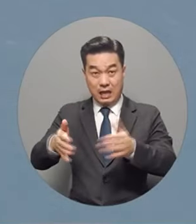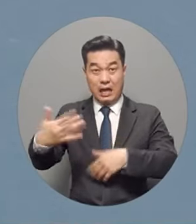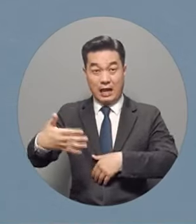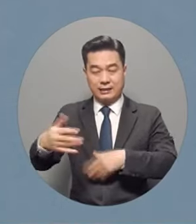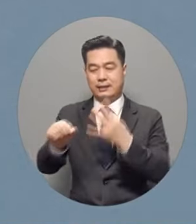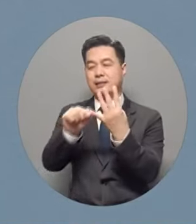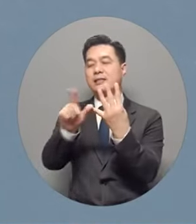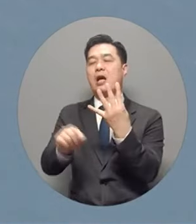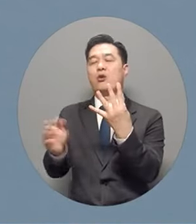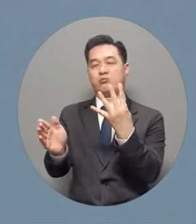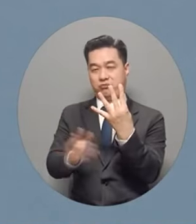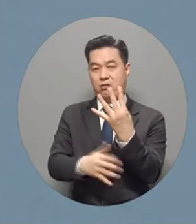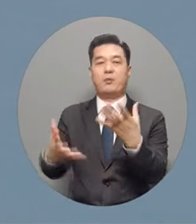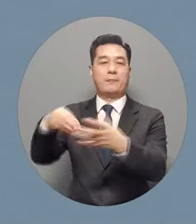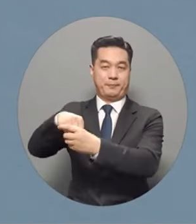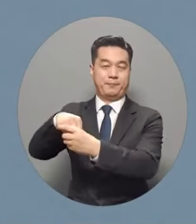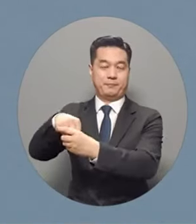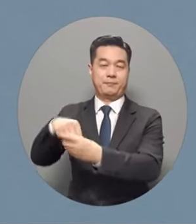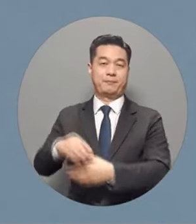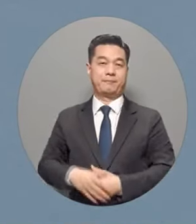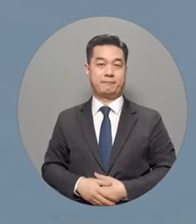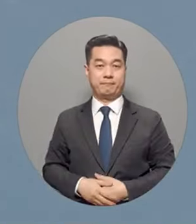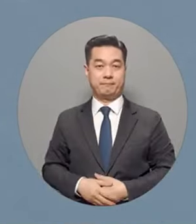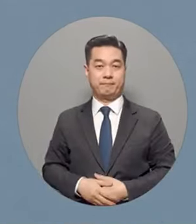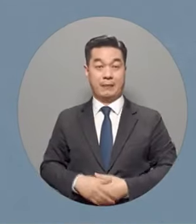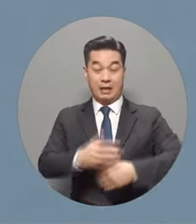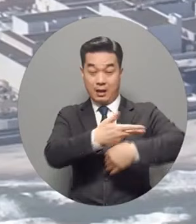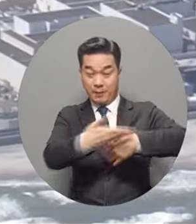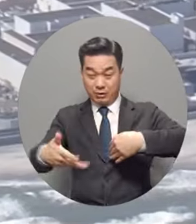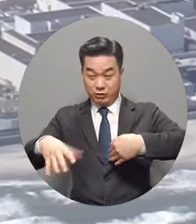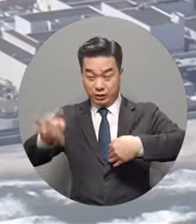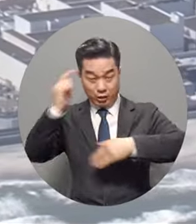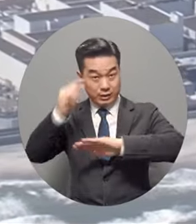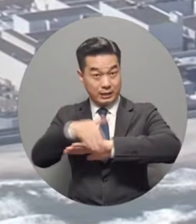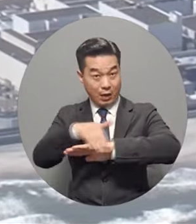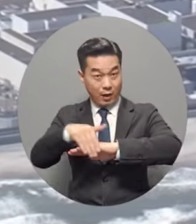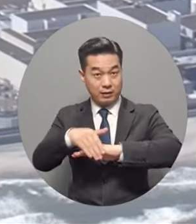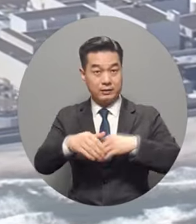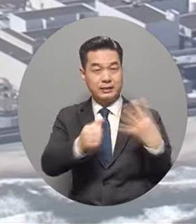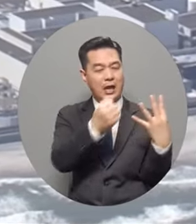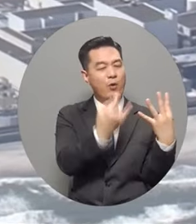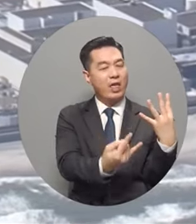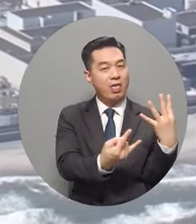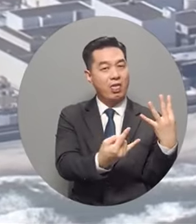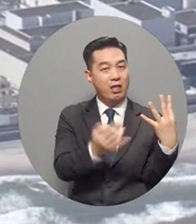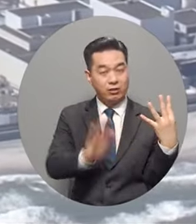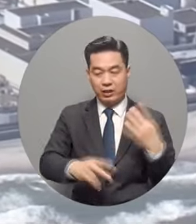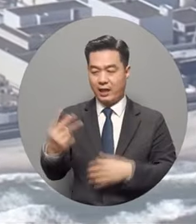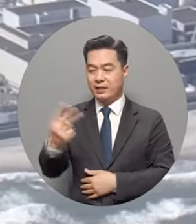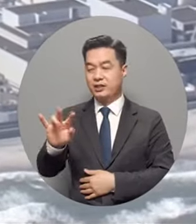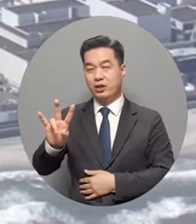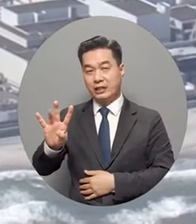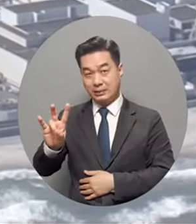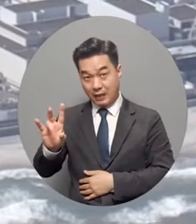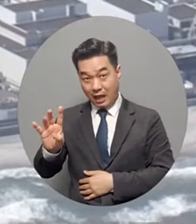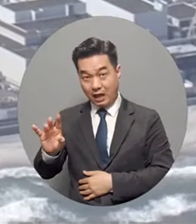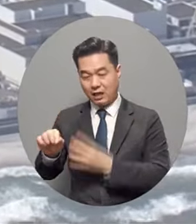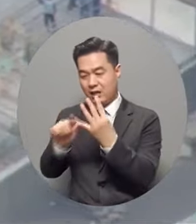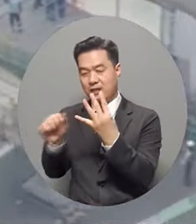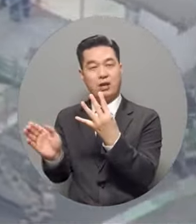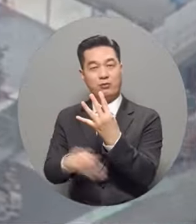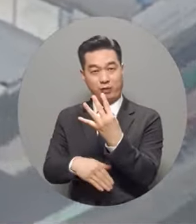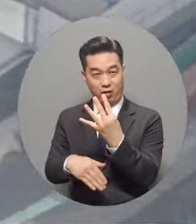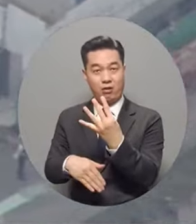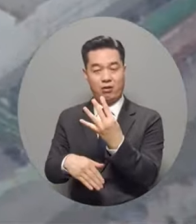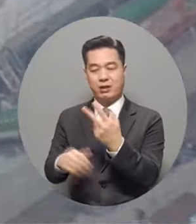오는 4월부터 시작됩니다. 방류 첫 회계연도 계획은 4차례였지만 2024년 회계연도에 따른